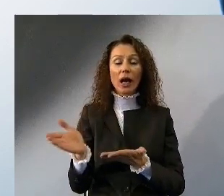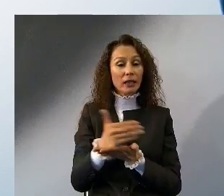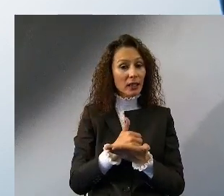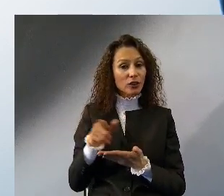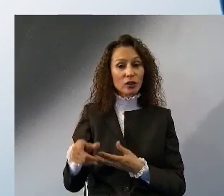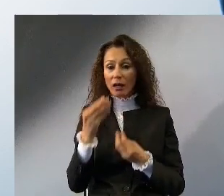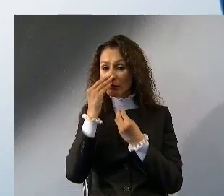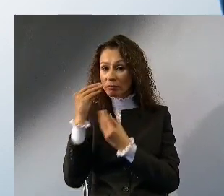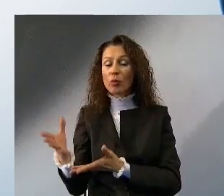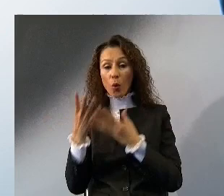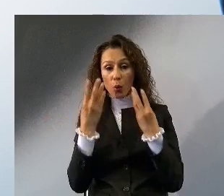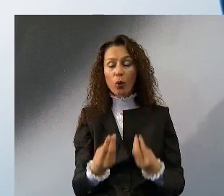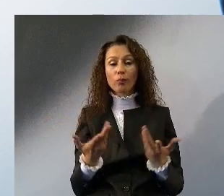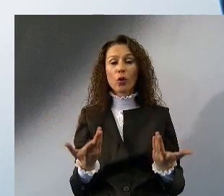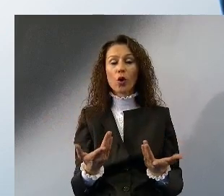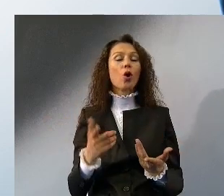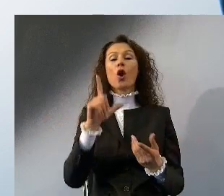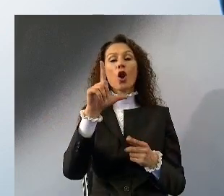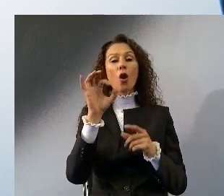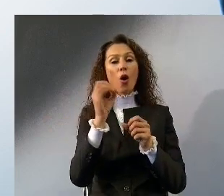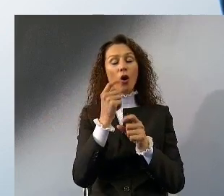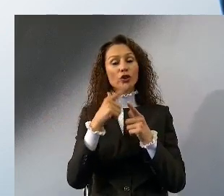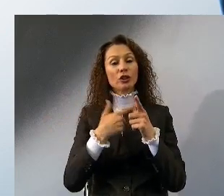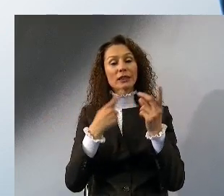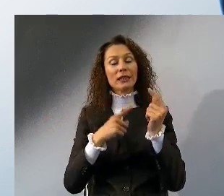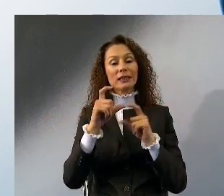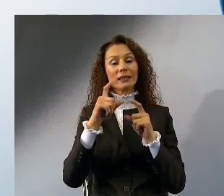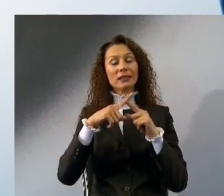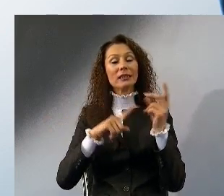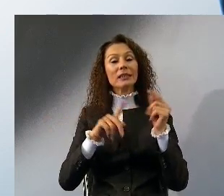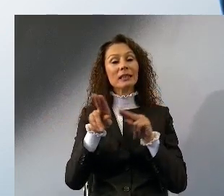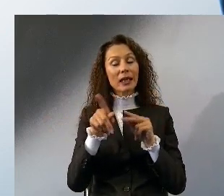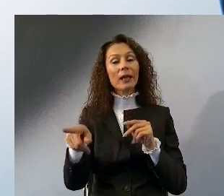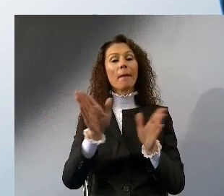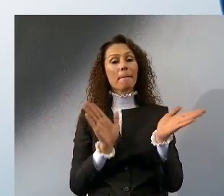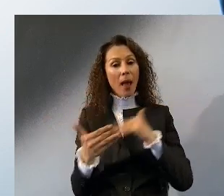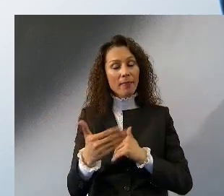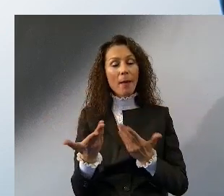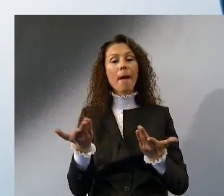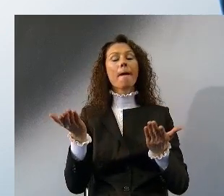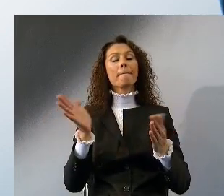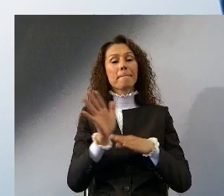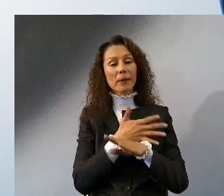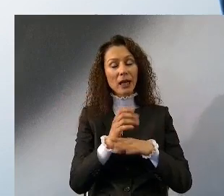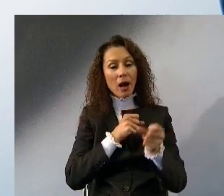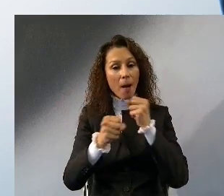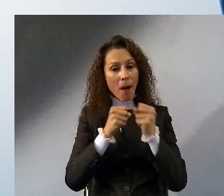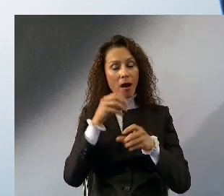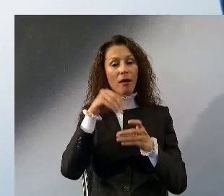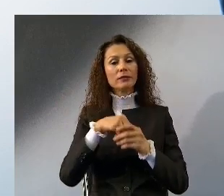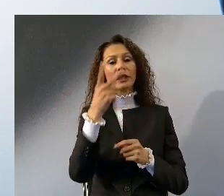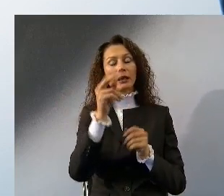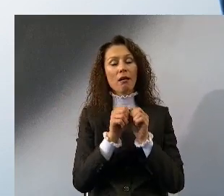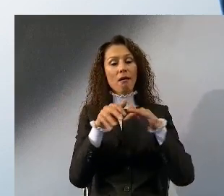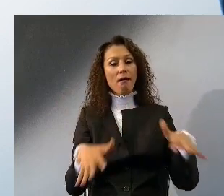bir miktardan bunu üretebiliyor muyuz? Lojistik, paketleme, pazarlama, satışla ilgili iki tane ayağımız var